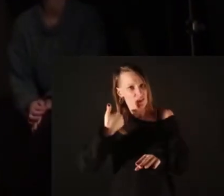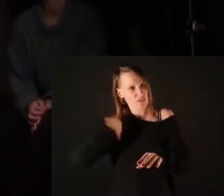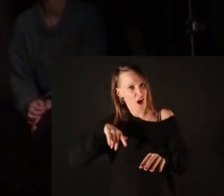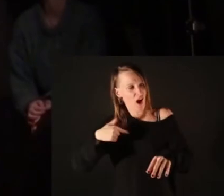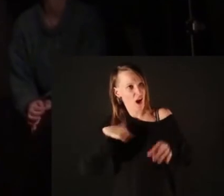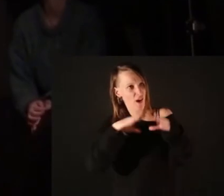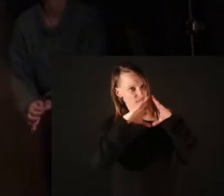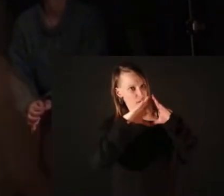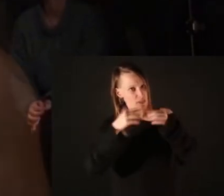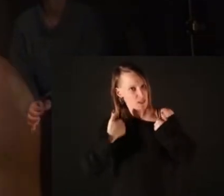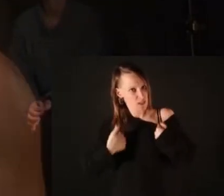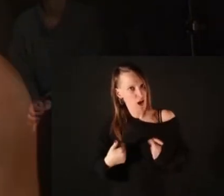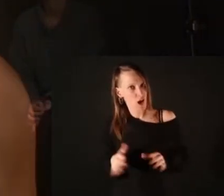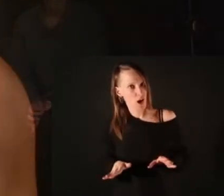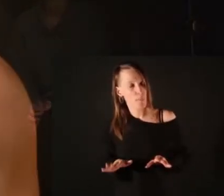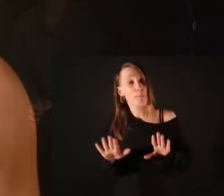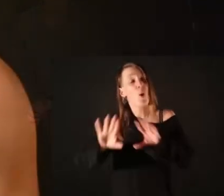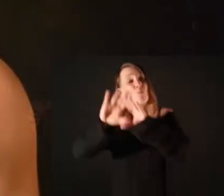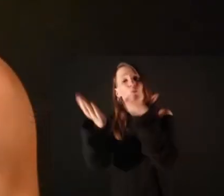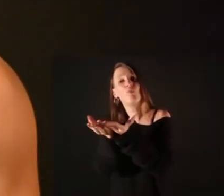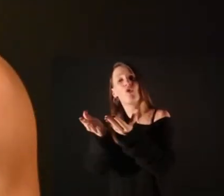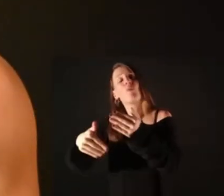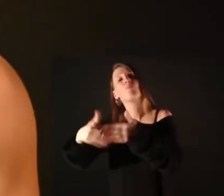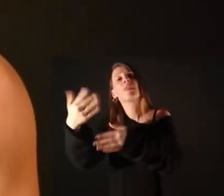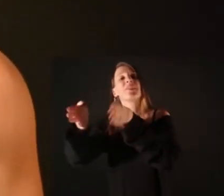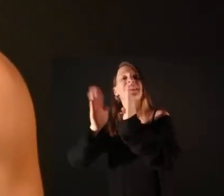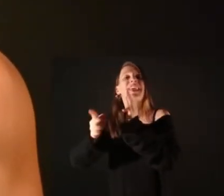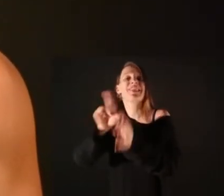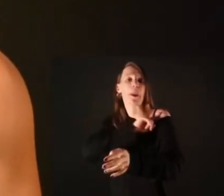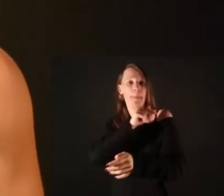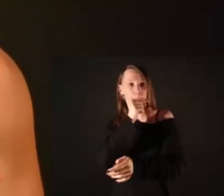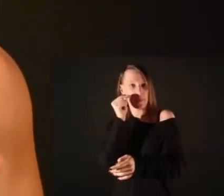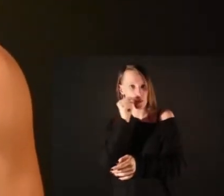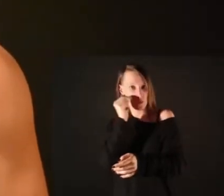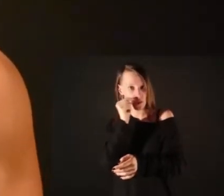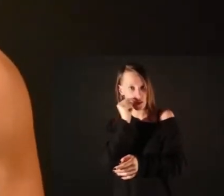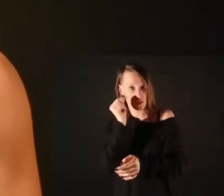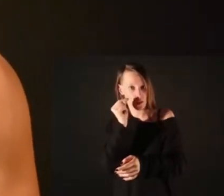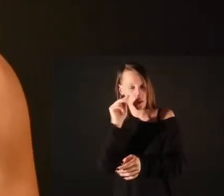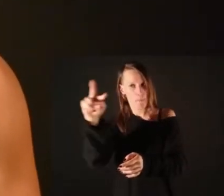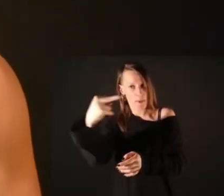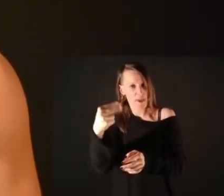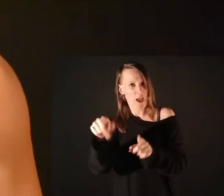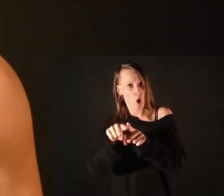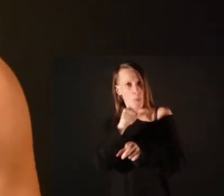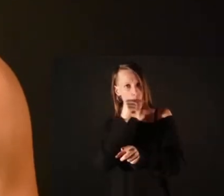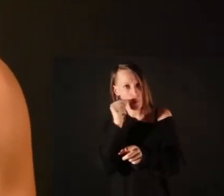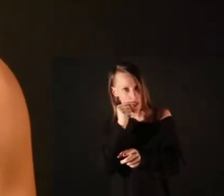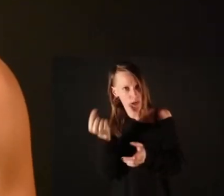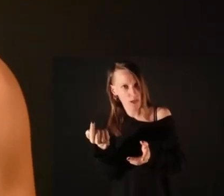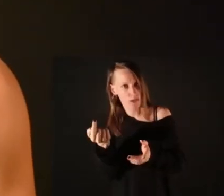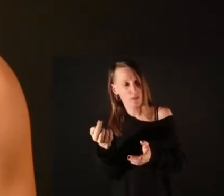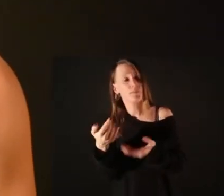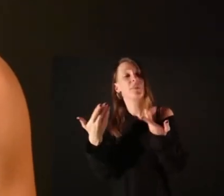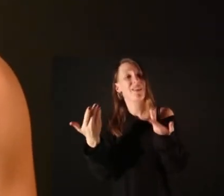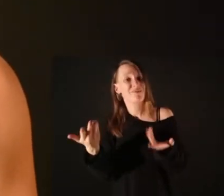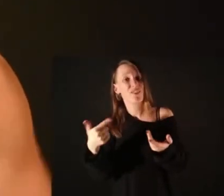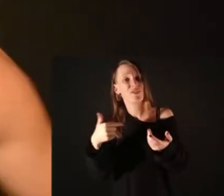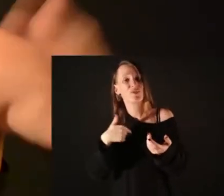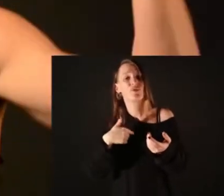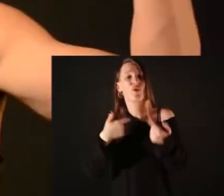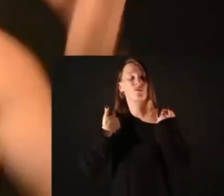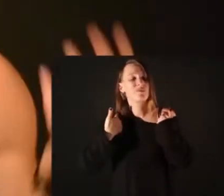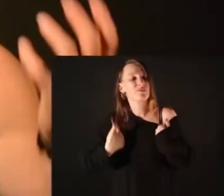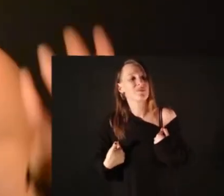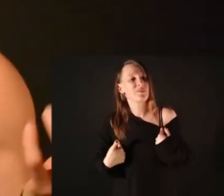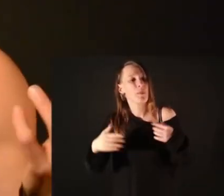que jo la desconstruïa, i que el món em comencés a tractar en masculí i que se'm llegís com a noi, com a home, va ser